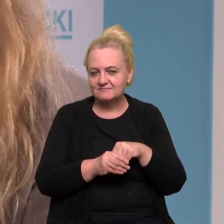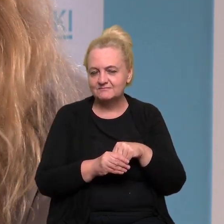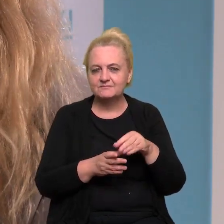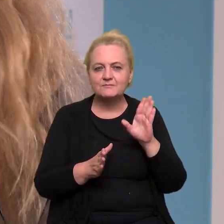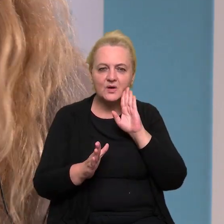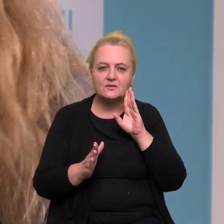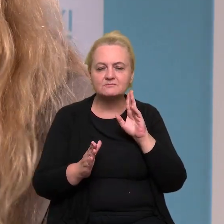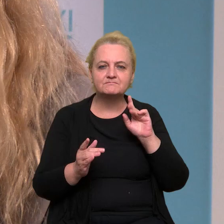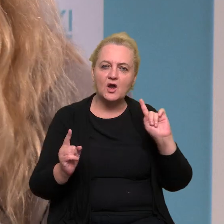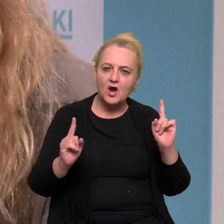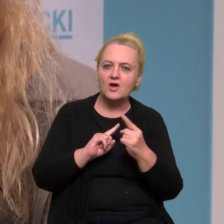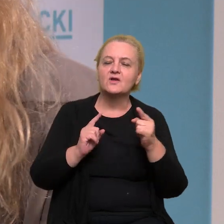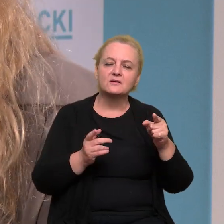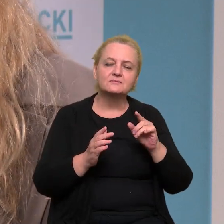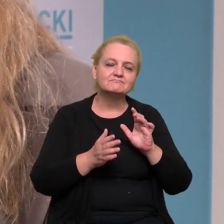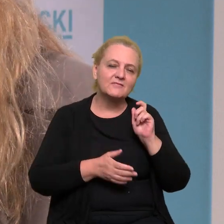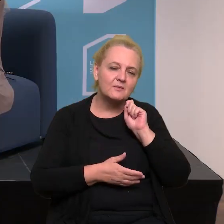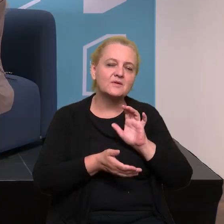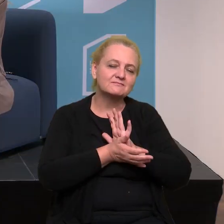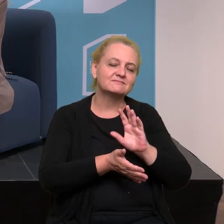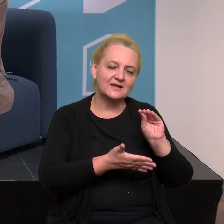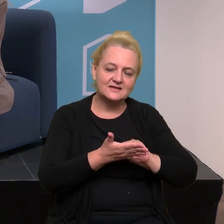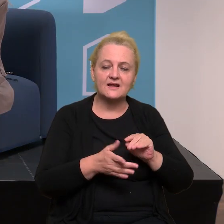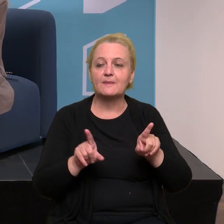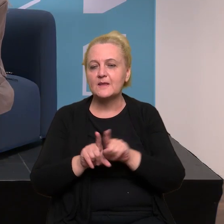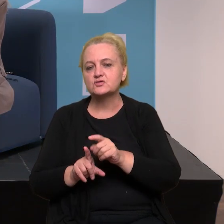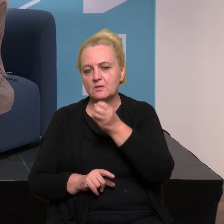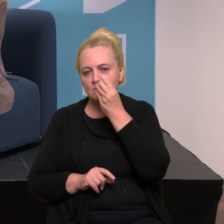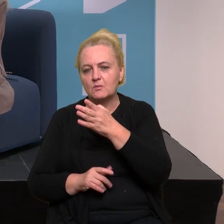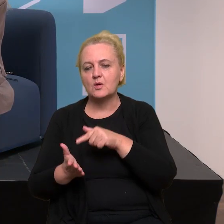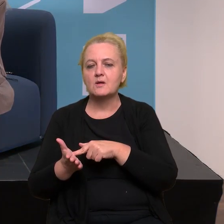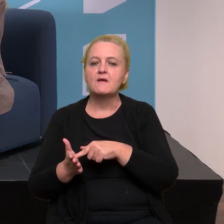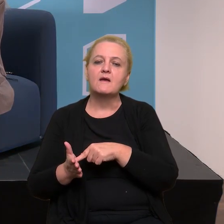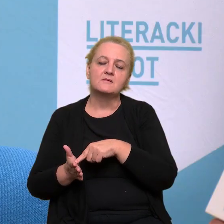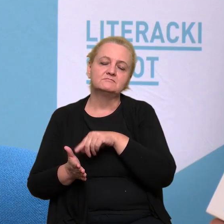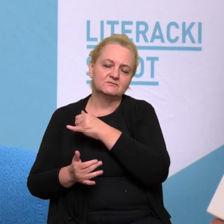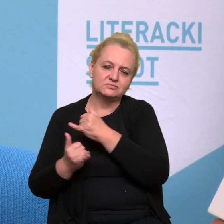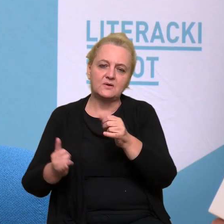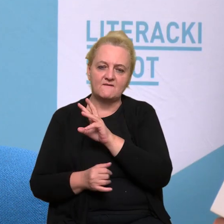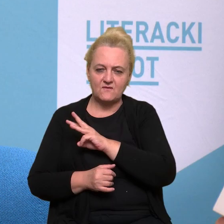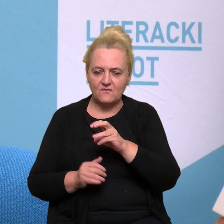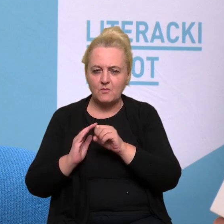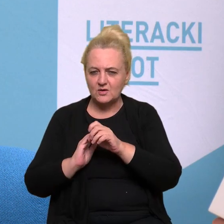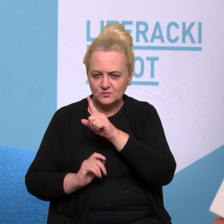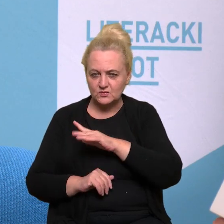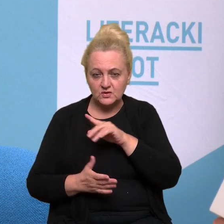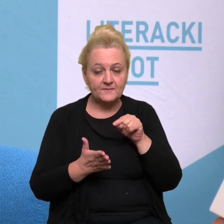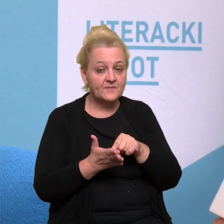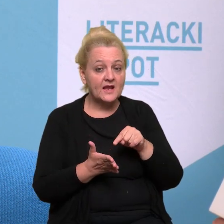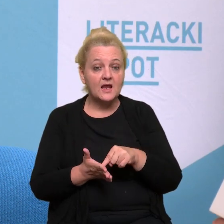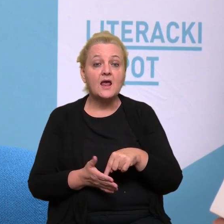kontry feministycznych pism albo mądrych portali społecznościowych. A są w Niemczech takie